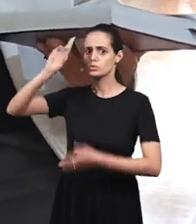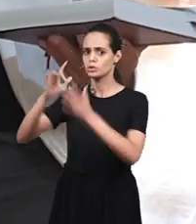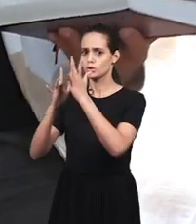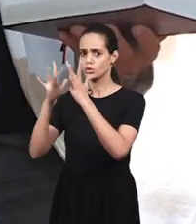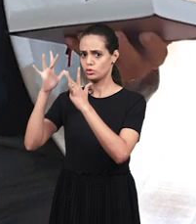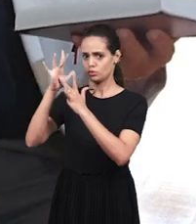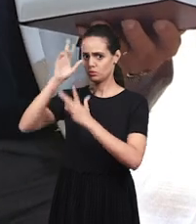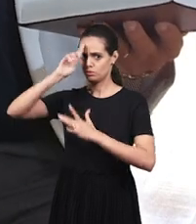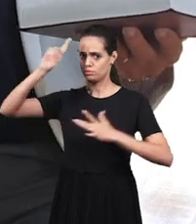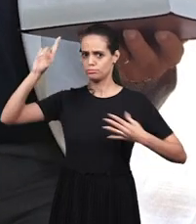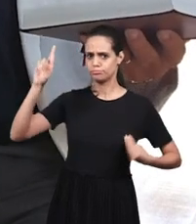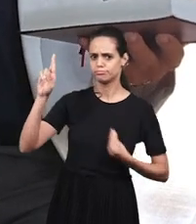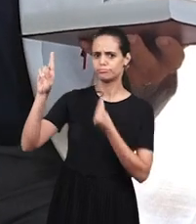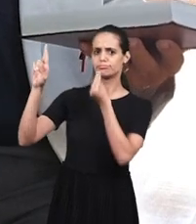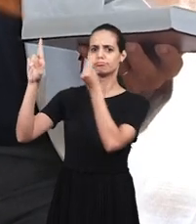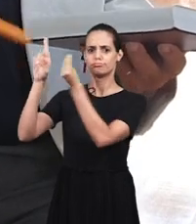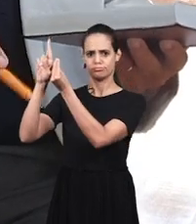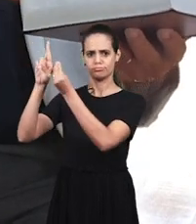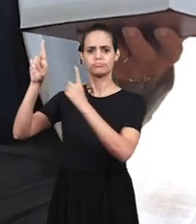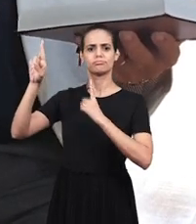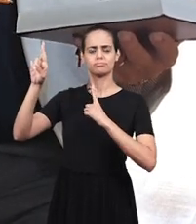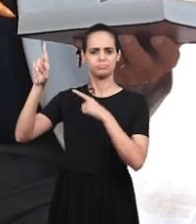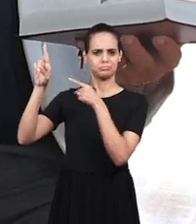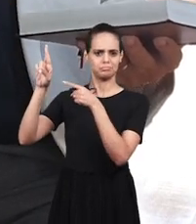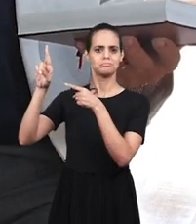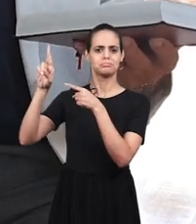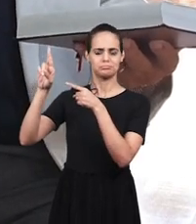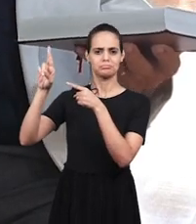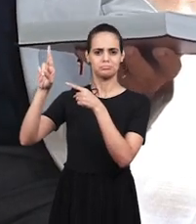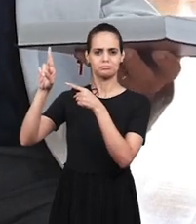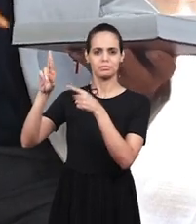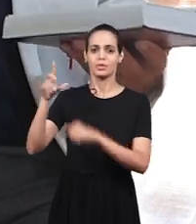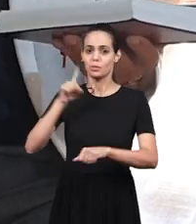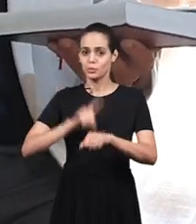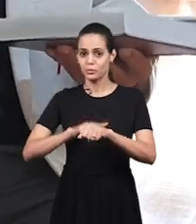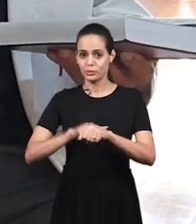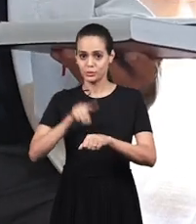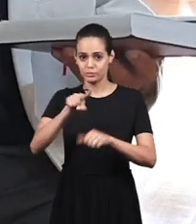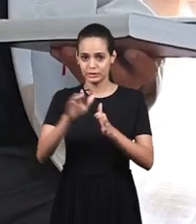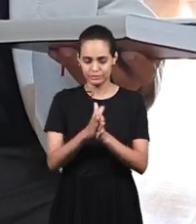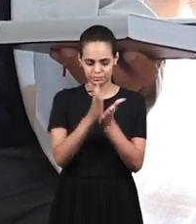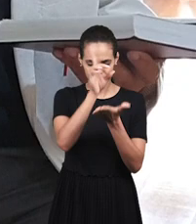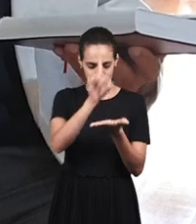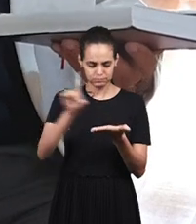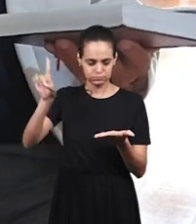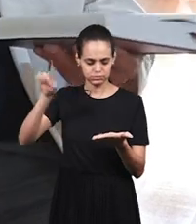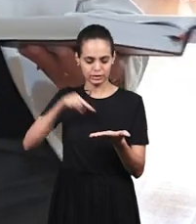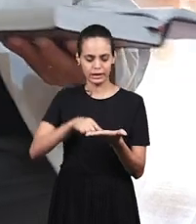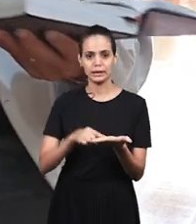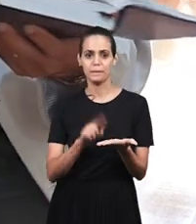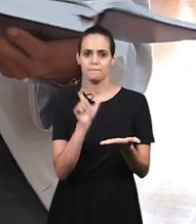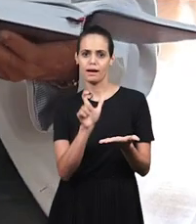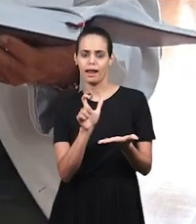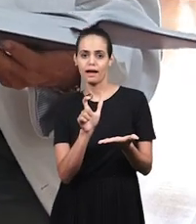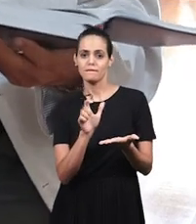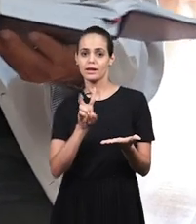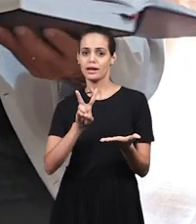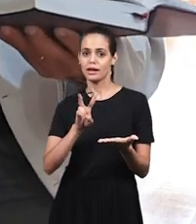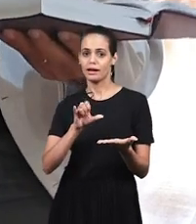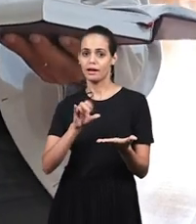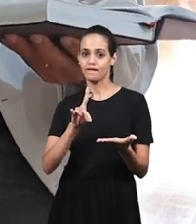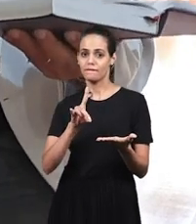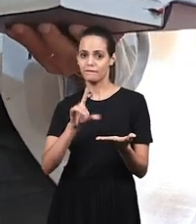жизнь. Каждый раз, когда ты открываешь Слово Божие и находишь там жизнь, слово жизнь,